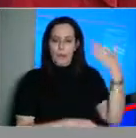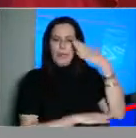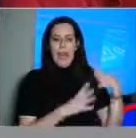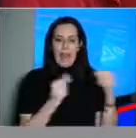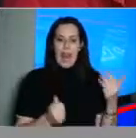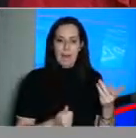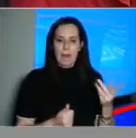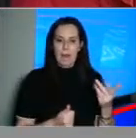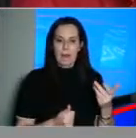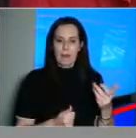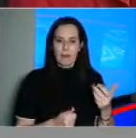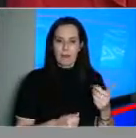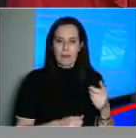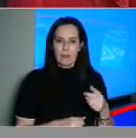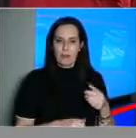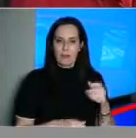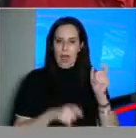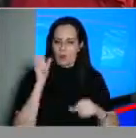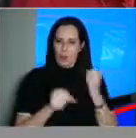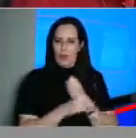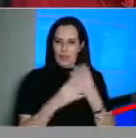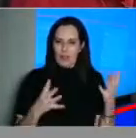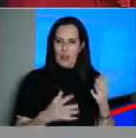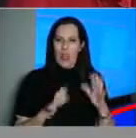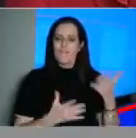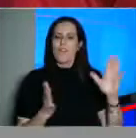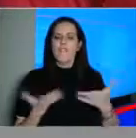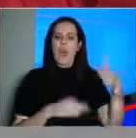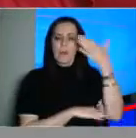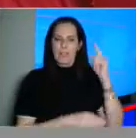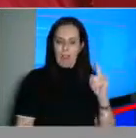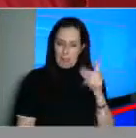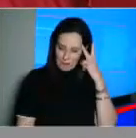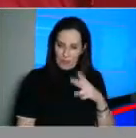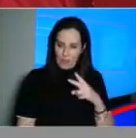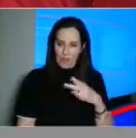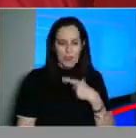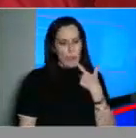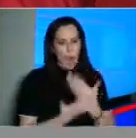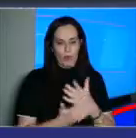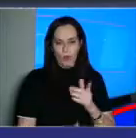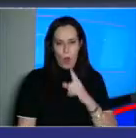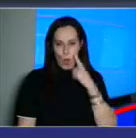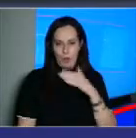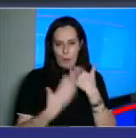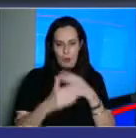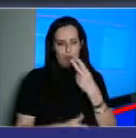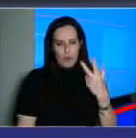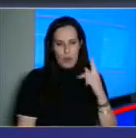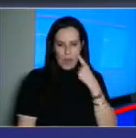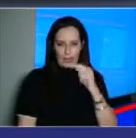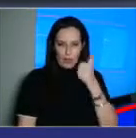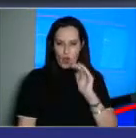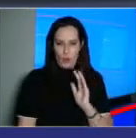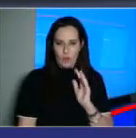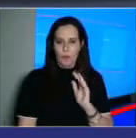בהקשר הזה. החברה האזרחית פועלת בצורה מדהימה. איפה המדינה? אני עודה ומתוודה, לא ראיתי את פרקים 2 ו-3, ראיתי רק את